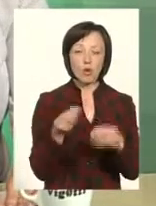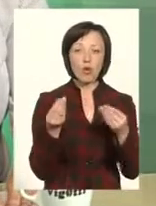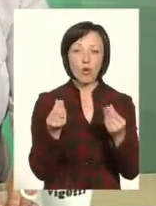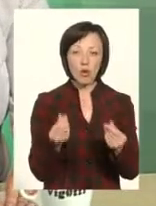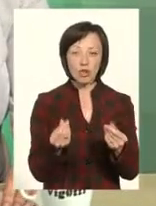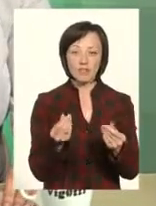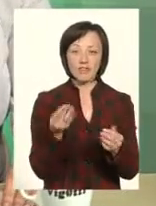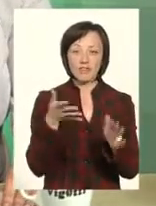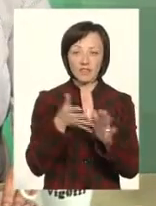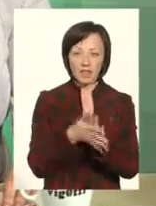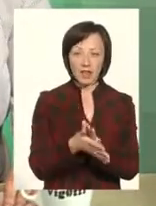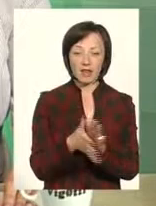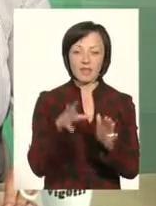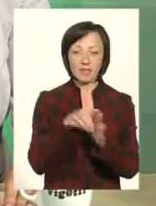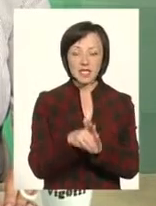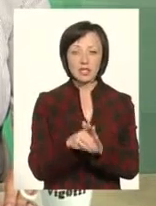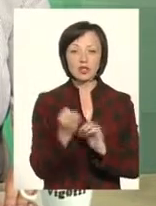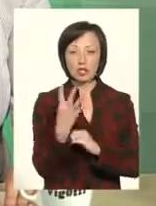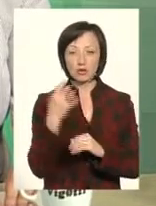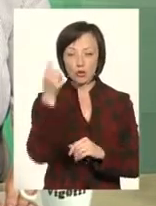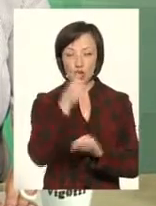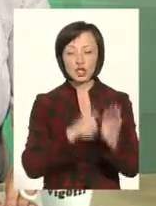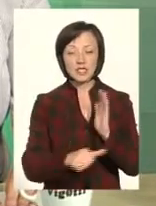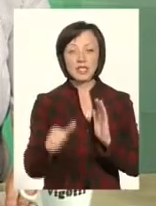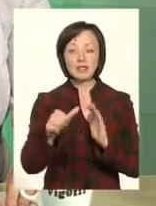коштів засвоєних інвестицій в 2014 році